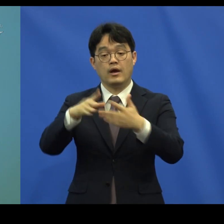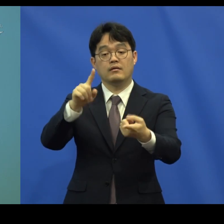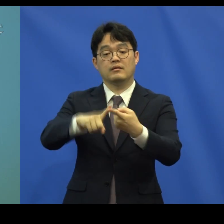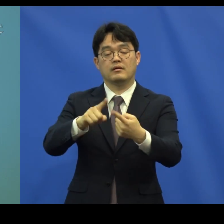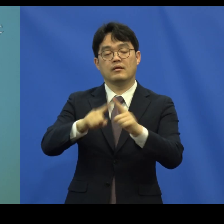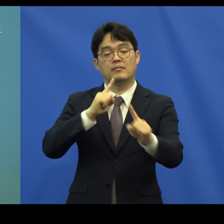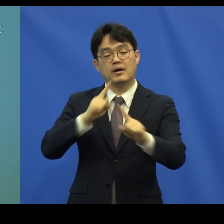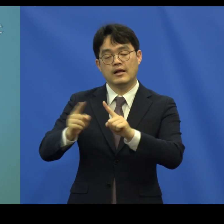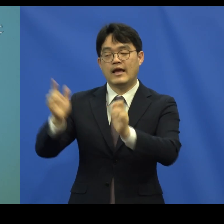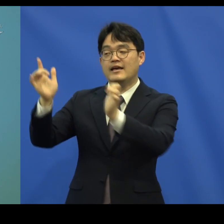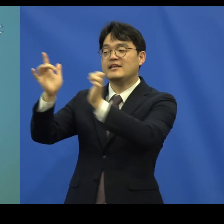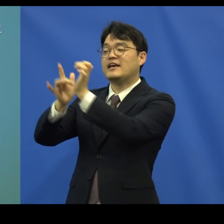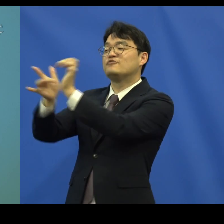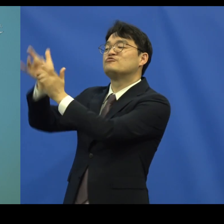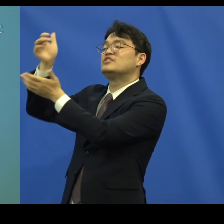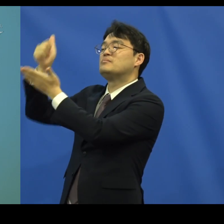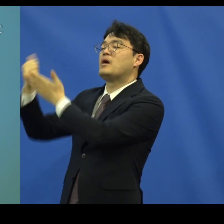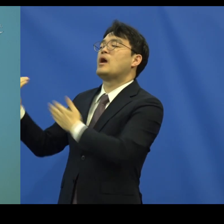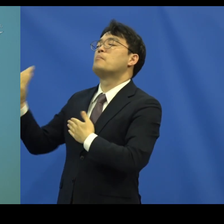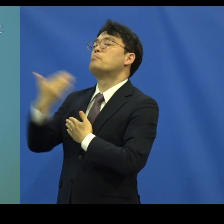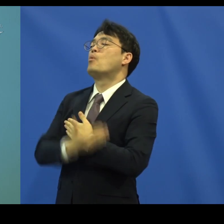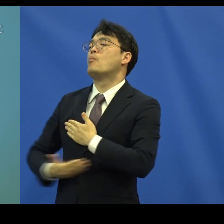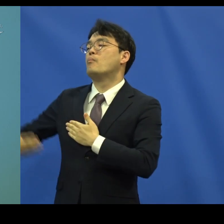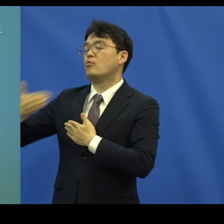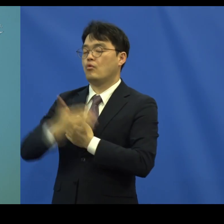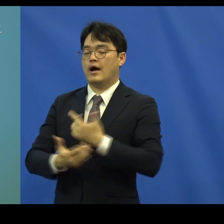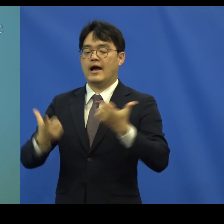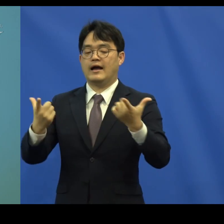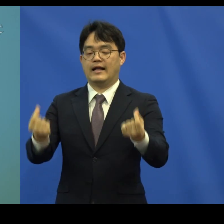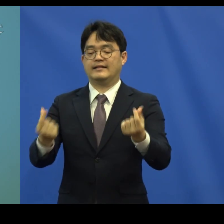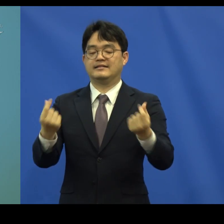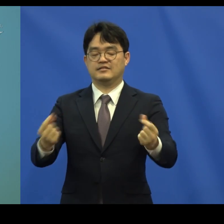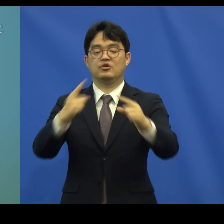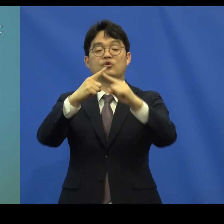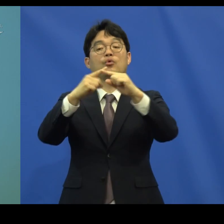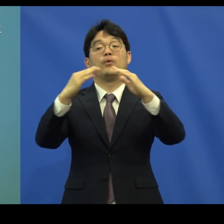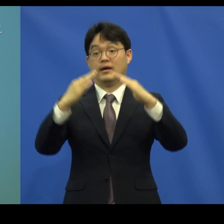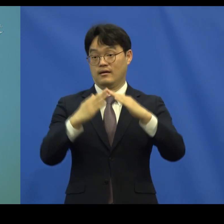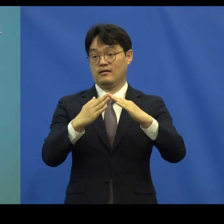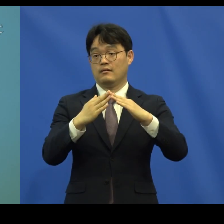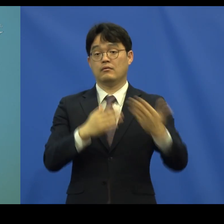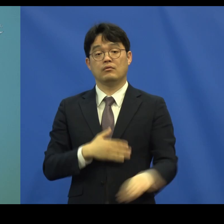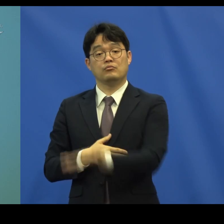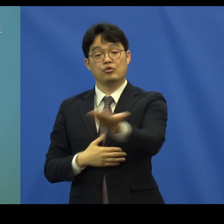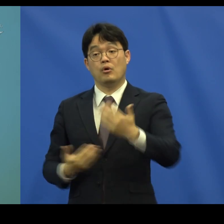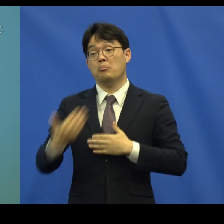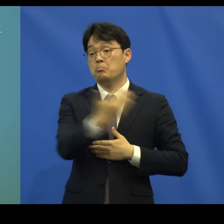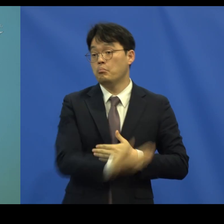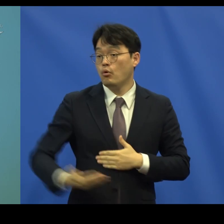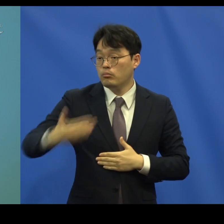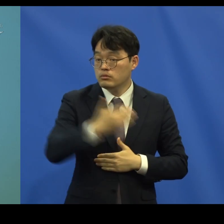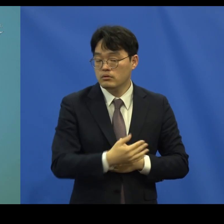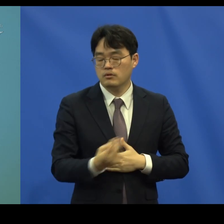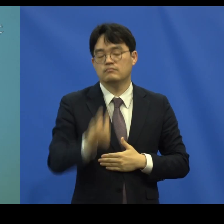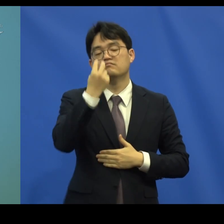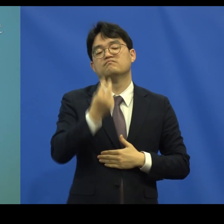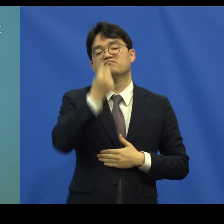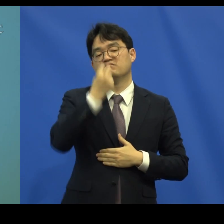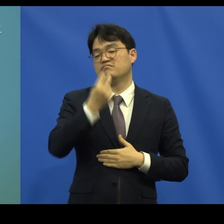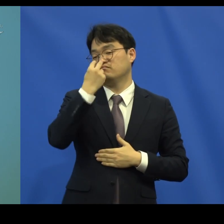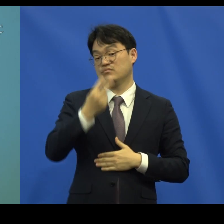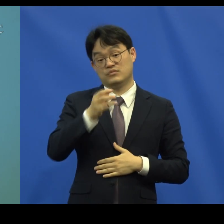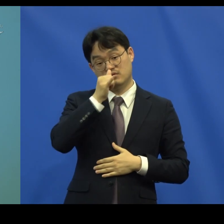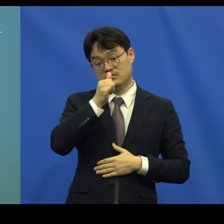몸이라는 관점은 생명체라는 겁니다. 탄생이 되고, 그래서 사도행전의 교회를 보면 이